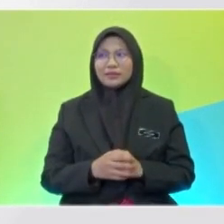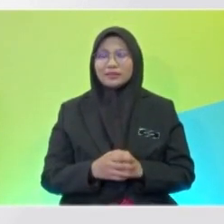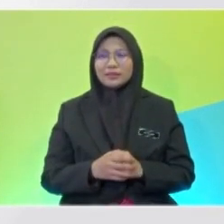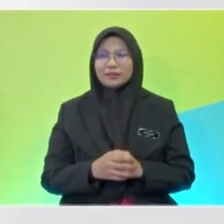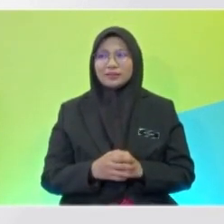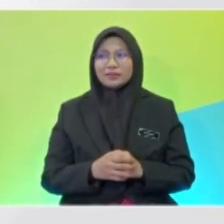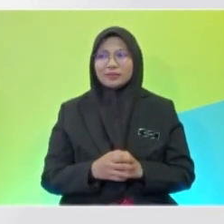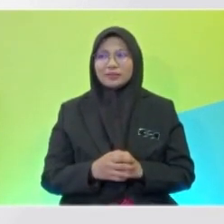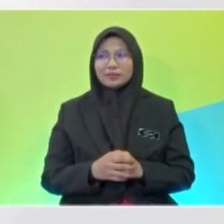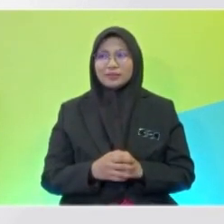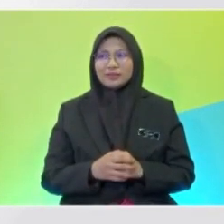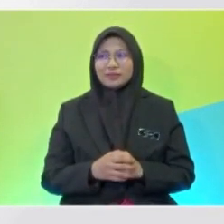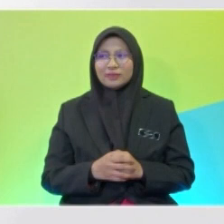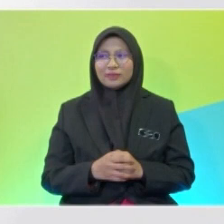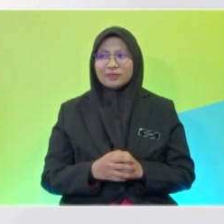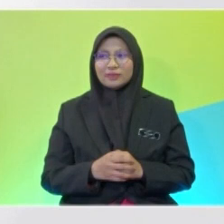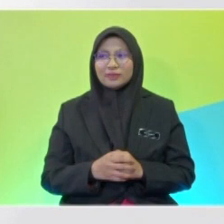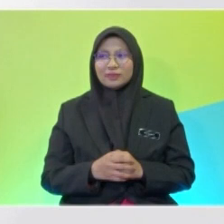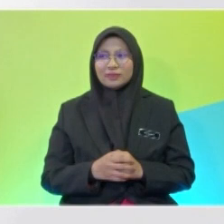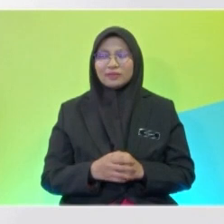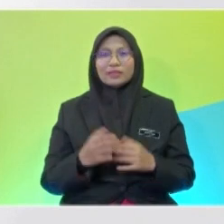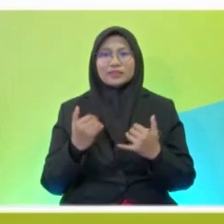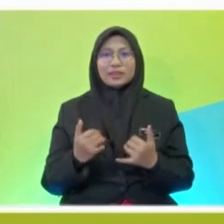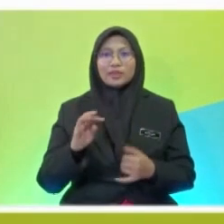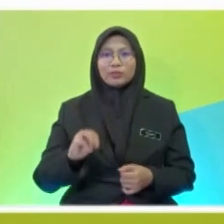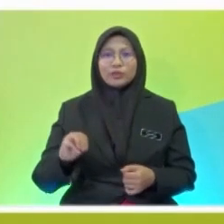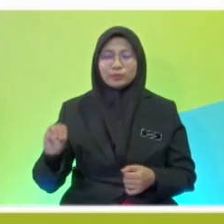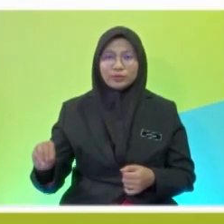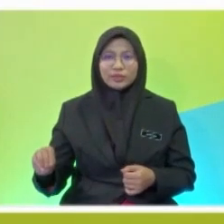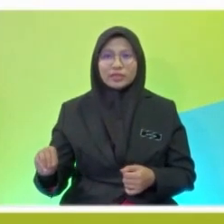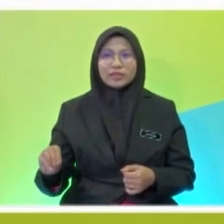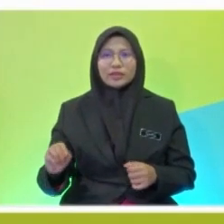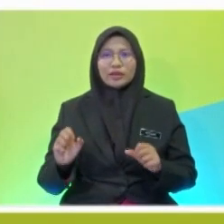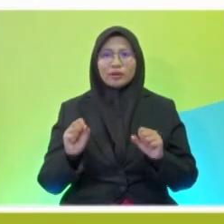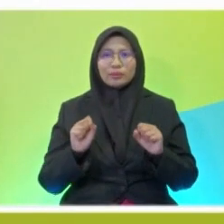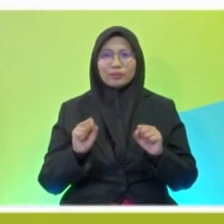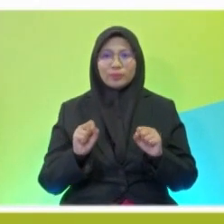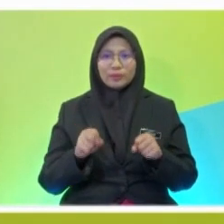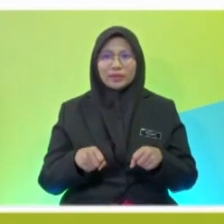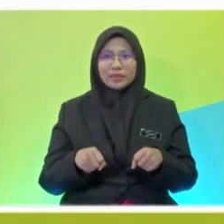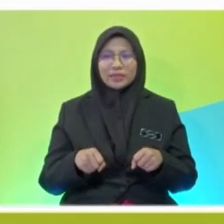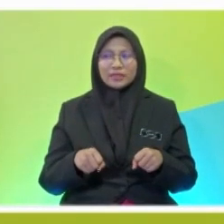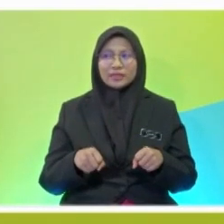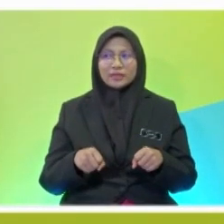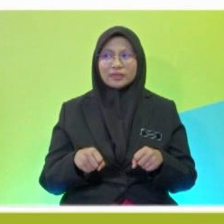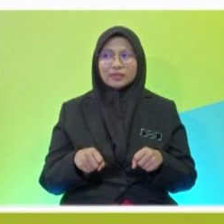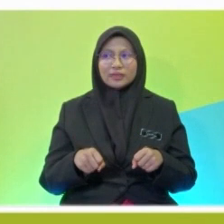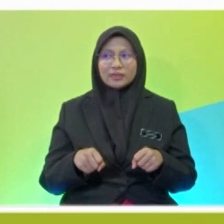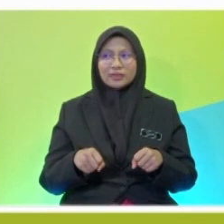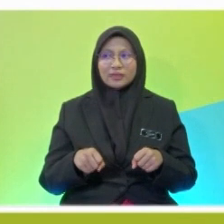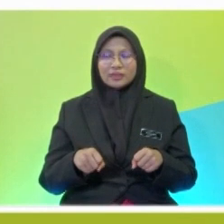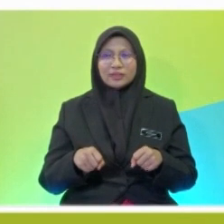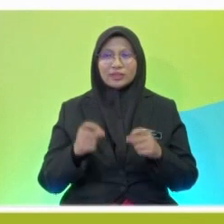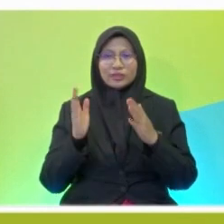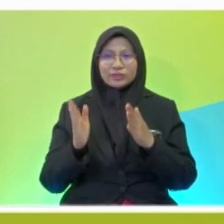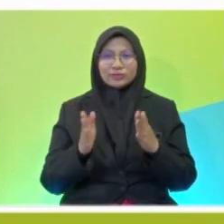highlight ataupun menerangkan menggarisnya 1234 supaya berikut tidak Terlupa Oke jadi kita susun yang mana